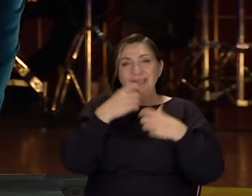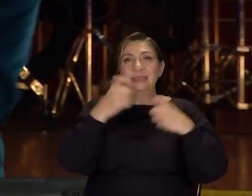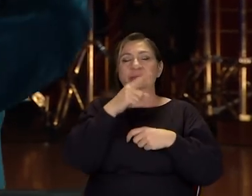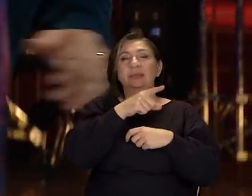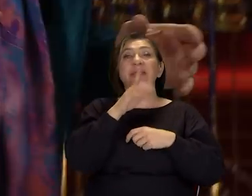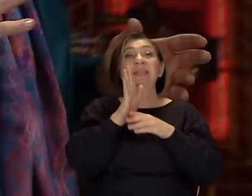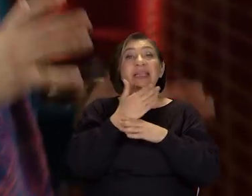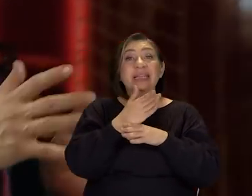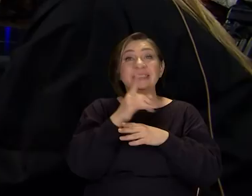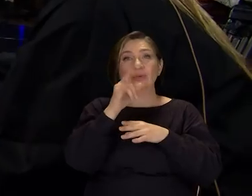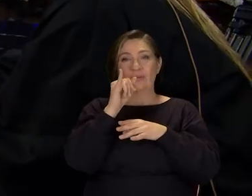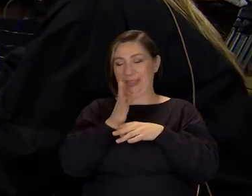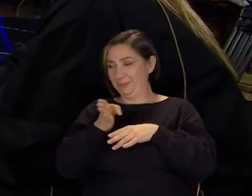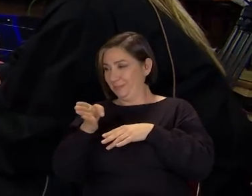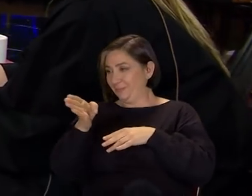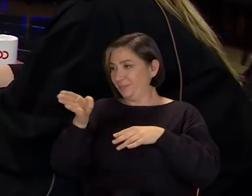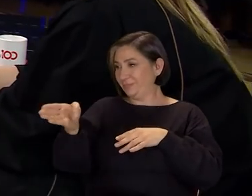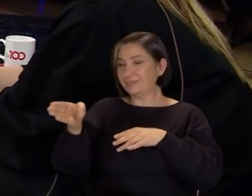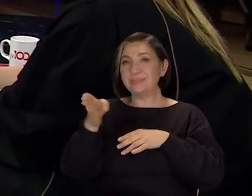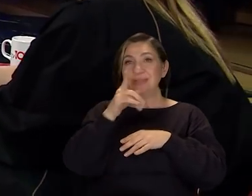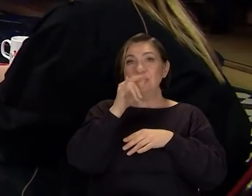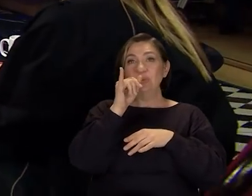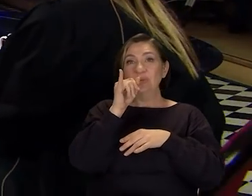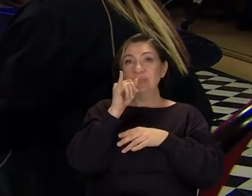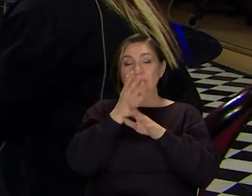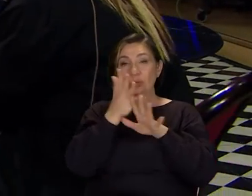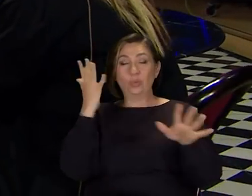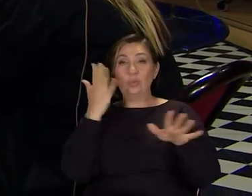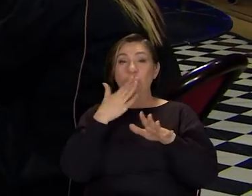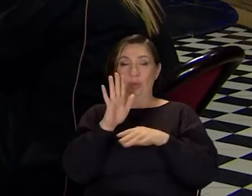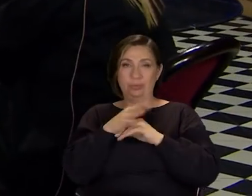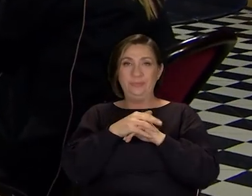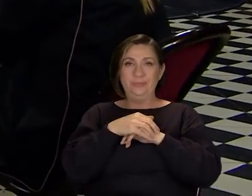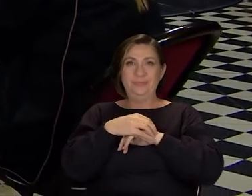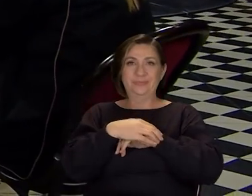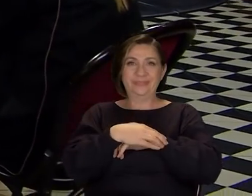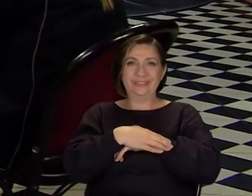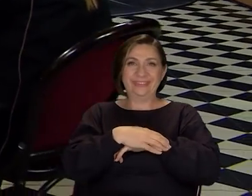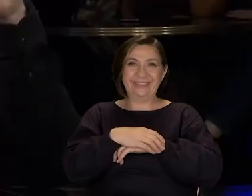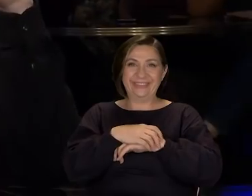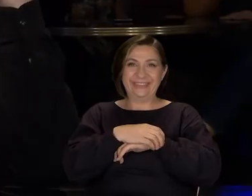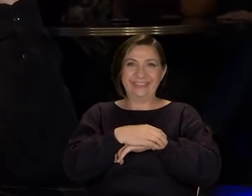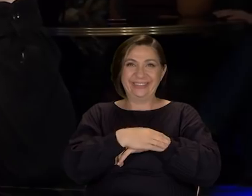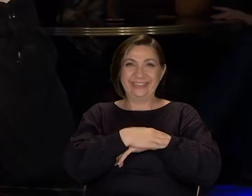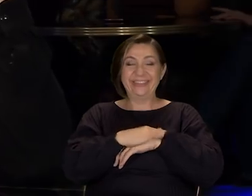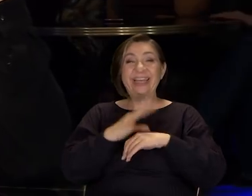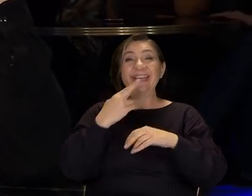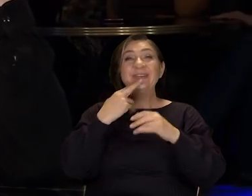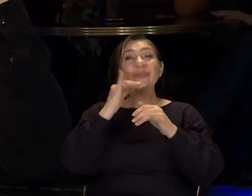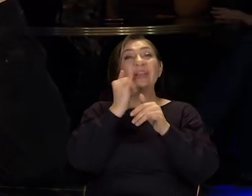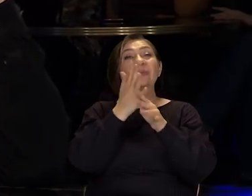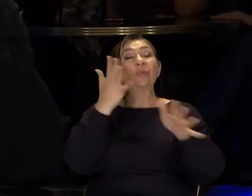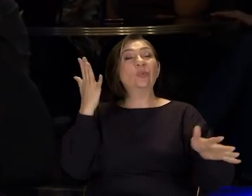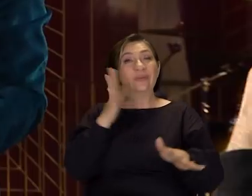Çünkü sen tuvalete gidiyorsun ve senin tuvaletinin kuyruğu yok. Evet. Kadın tuvaletinin kuyruğu